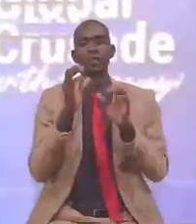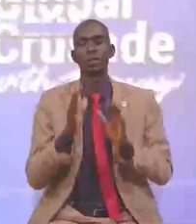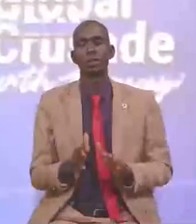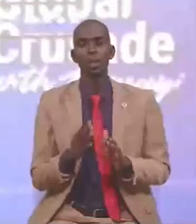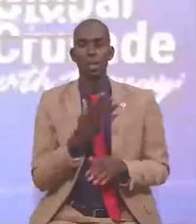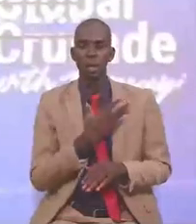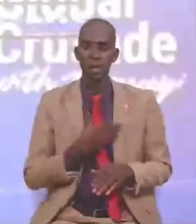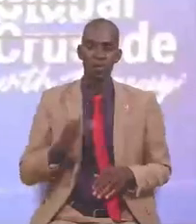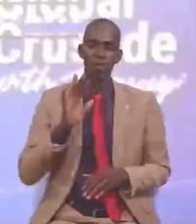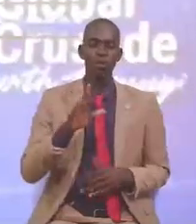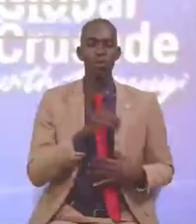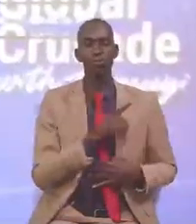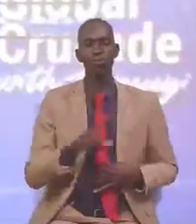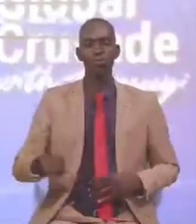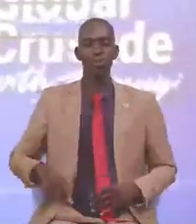et votre Seigneur.